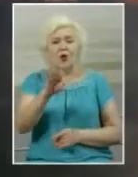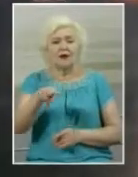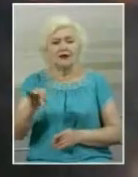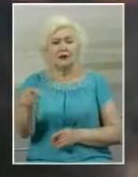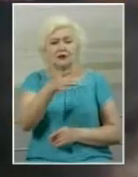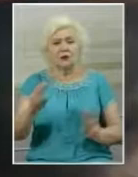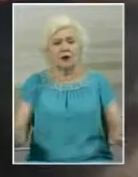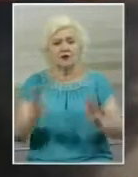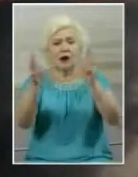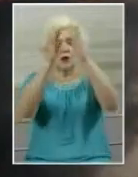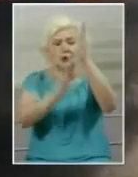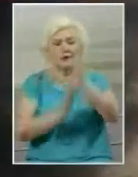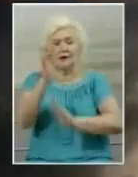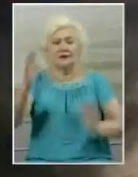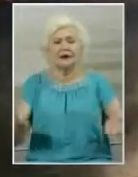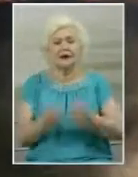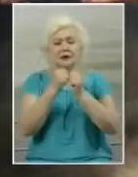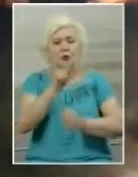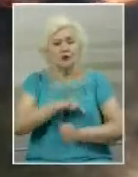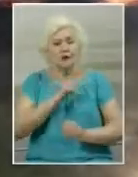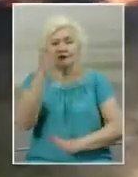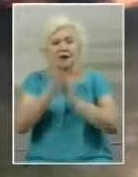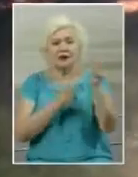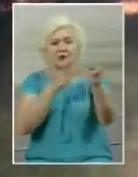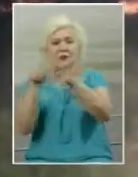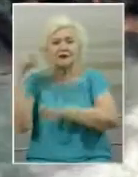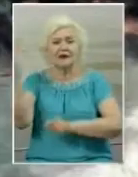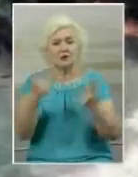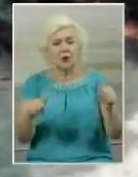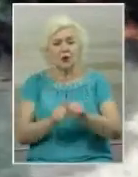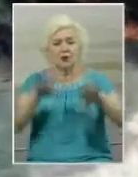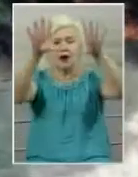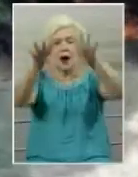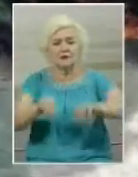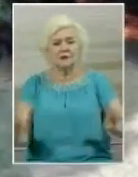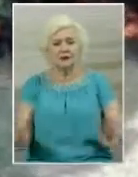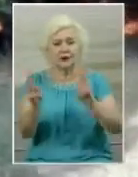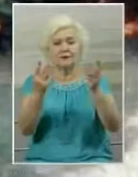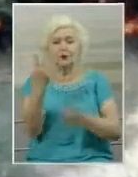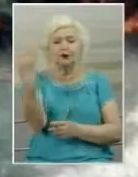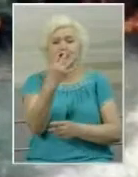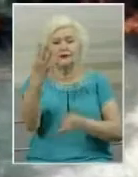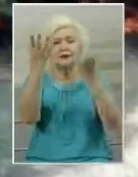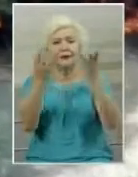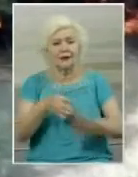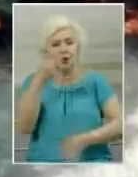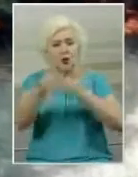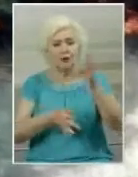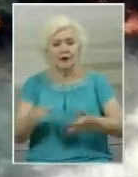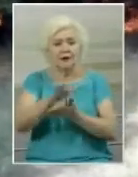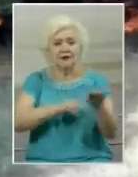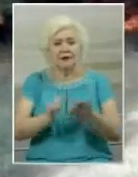району загорівся ліс. Рятувальники та працівники лісомисливського господарства гасили вогонь 4 доби. За цей час